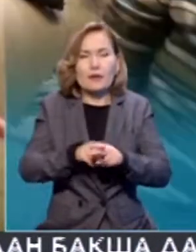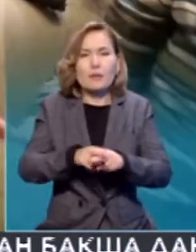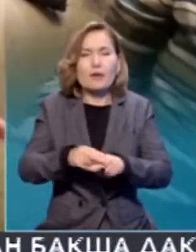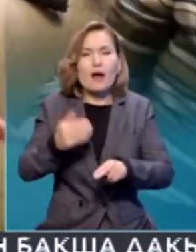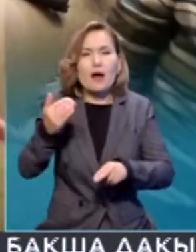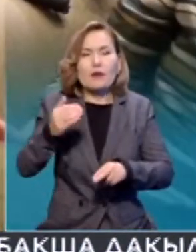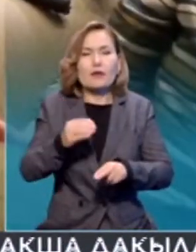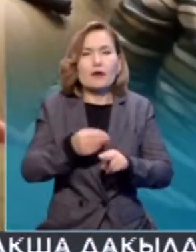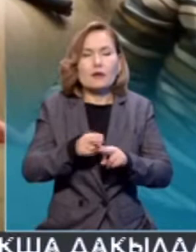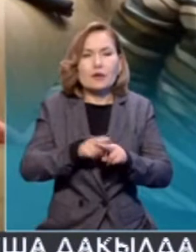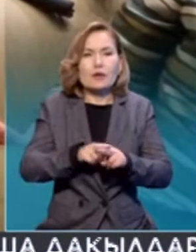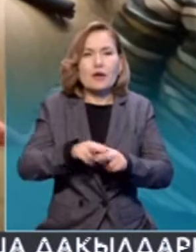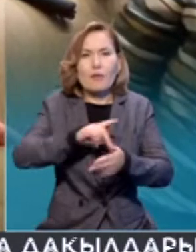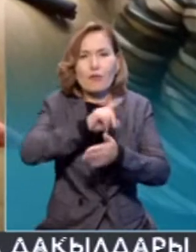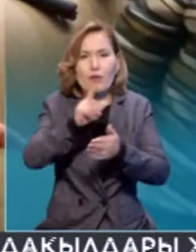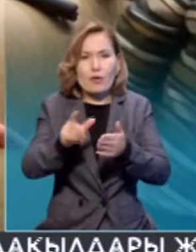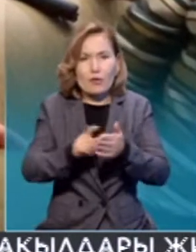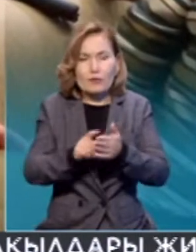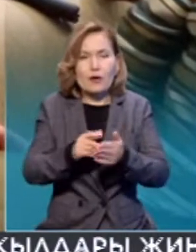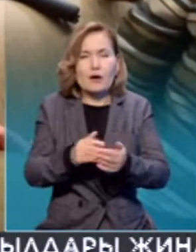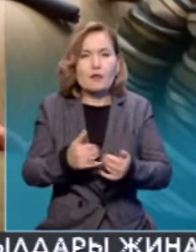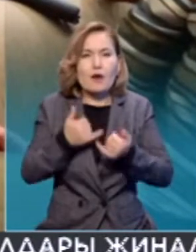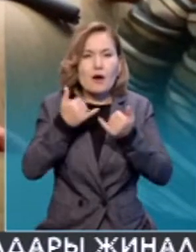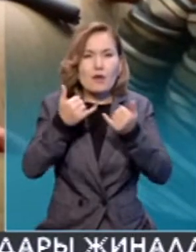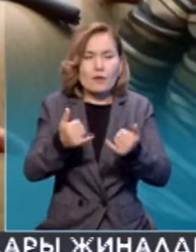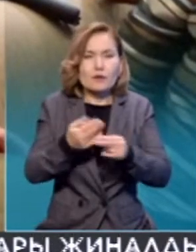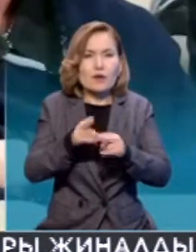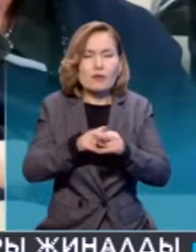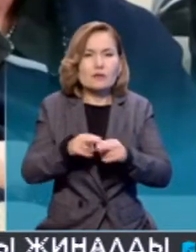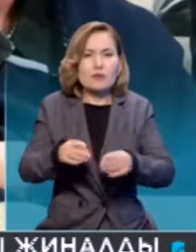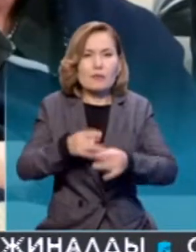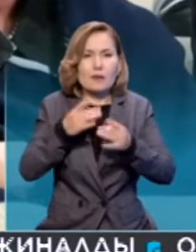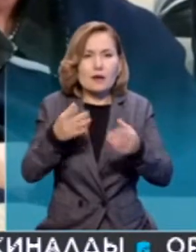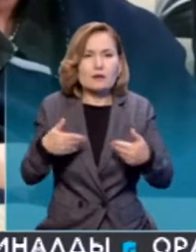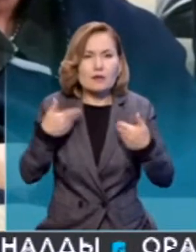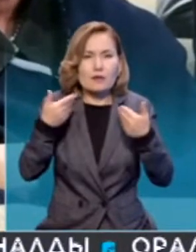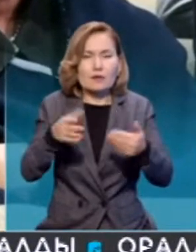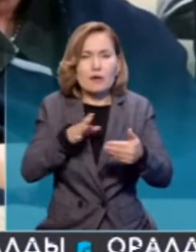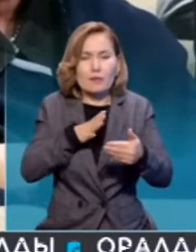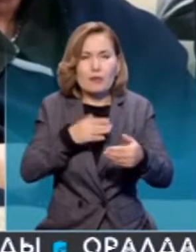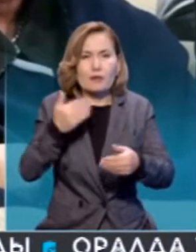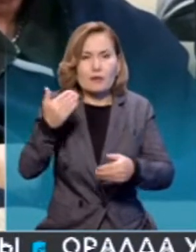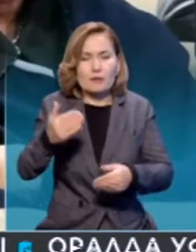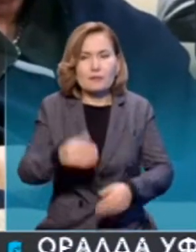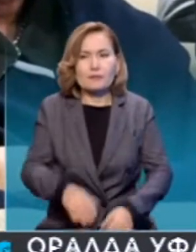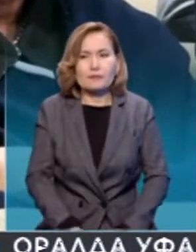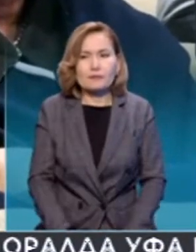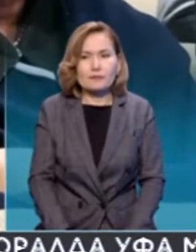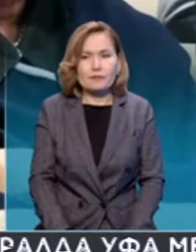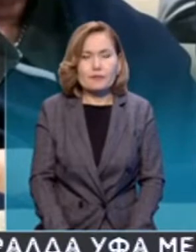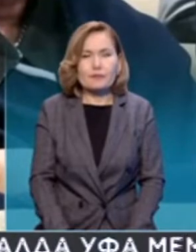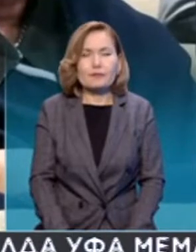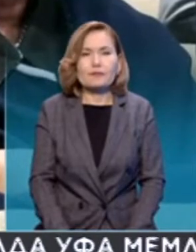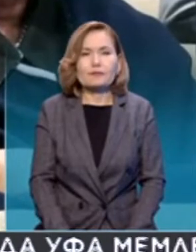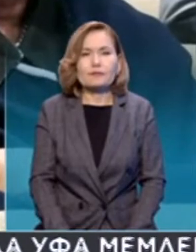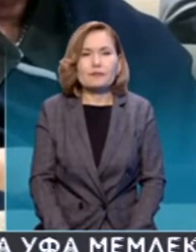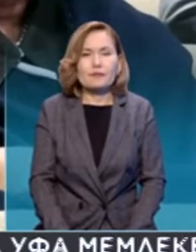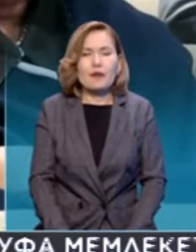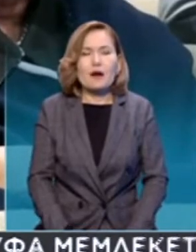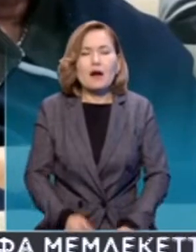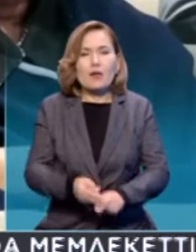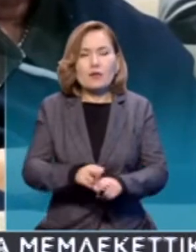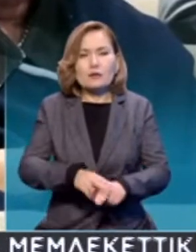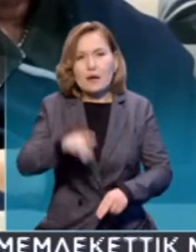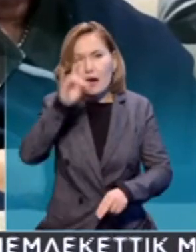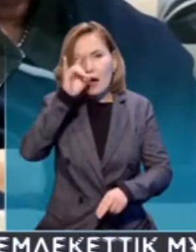жазуучу Мухтар Мағауин сөз сөйлеп, халктын рухун бир көтөрүп тастады. Тәуелсиздикти казак сыяктан саган армандаган